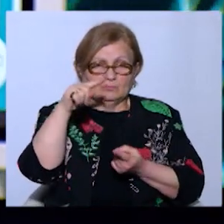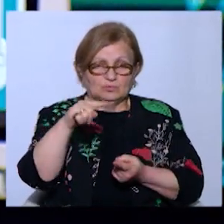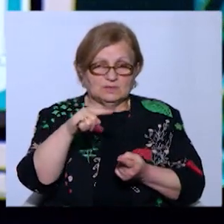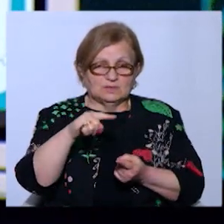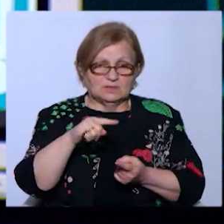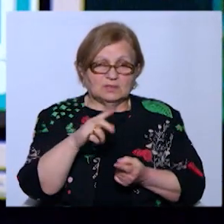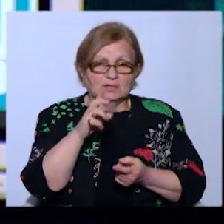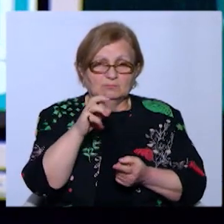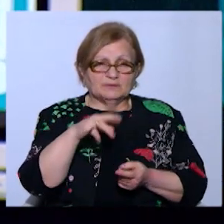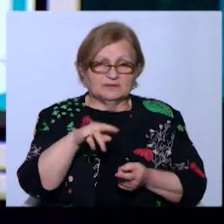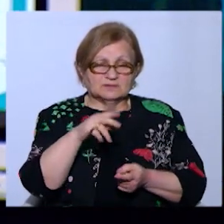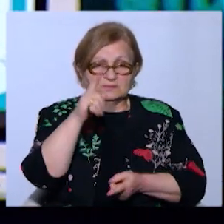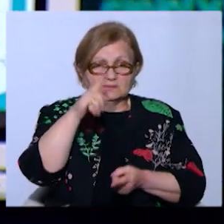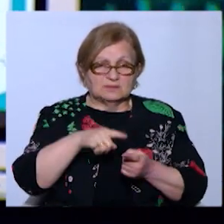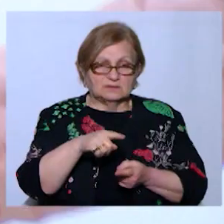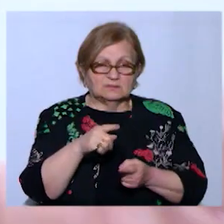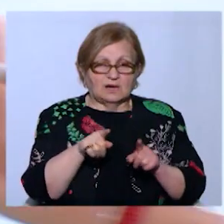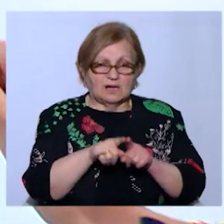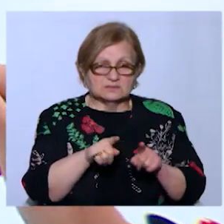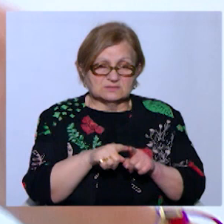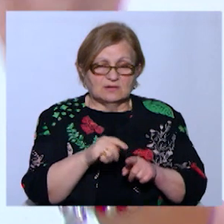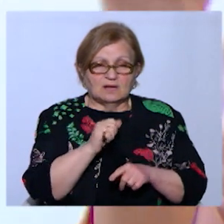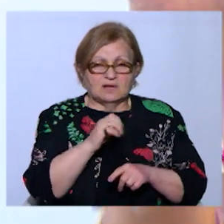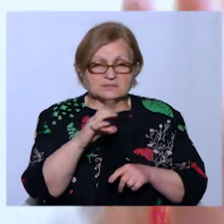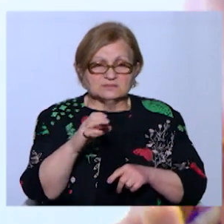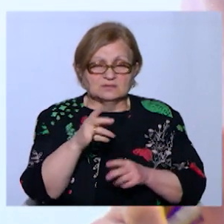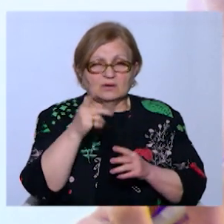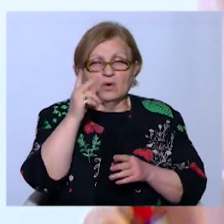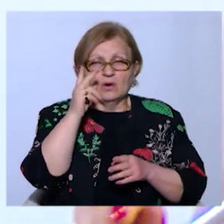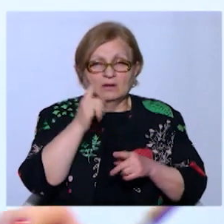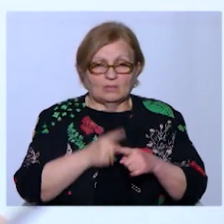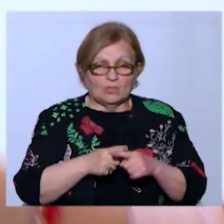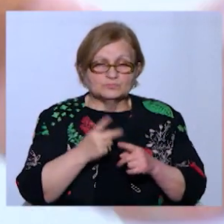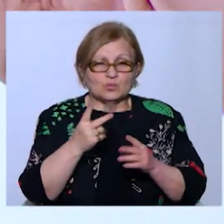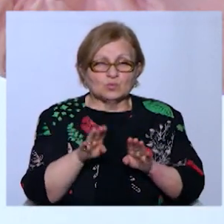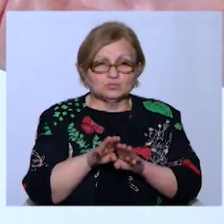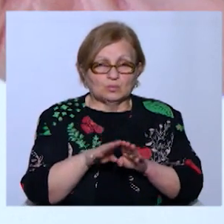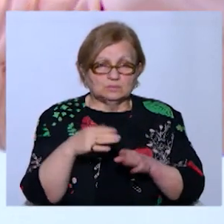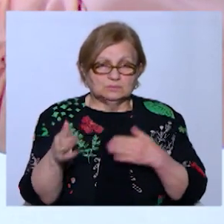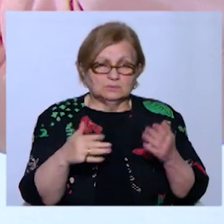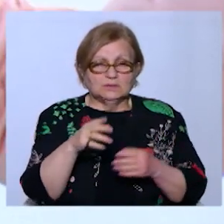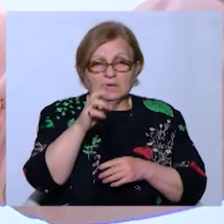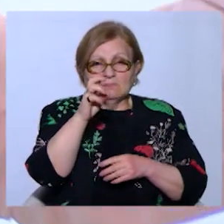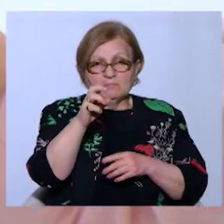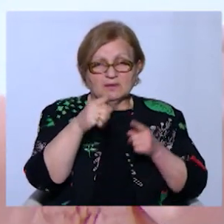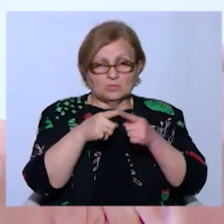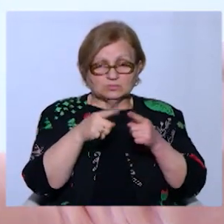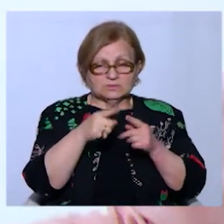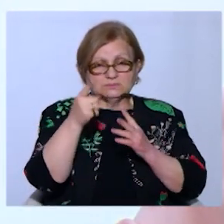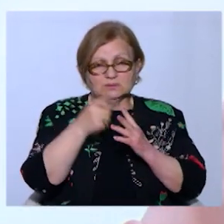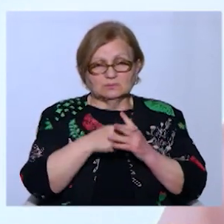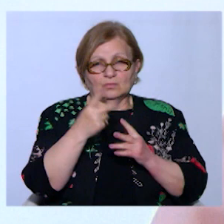გავავლოთ BD სიმაღლე, რომელიც ასევე AC გვერდს ორ ტოლ ნაწილად ყოფს და კუთხე B-საც ორ